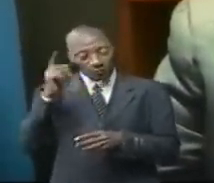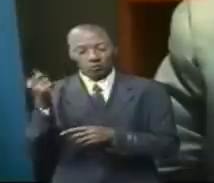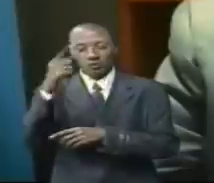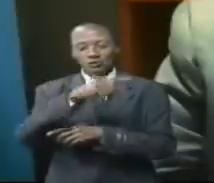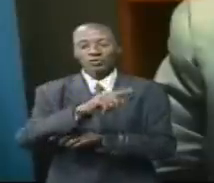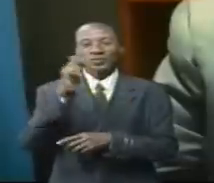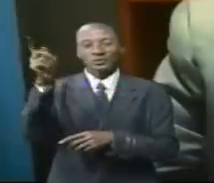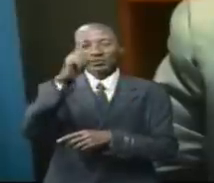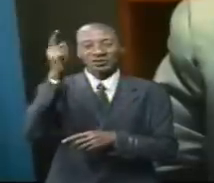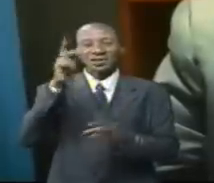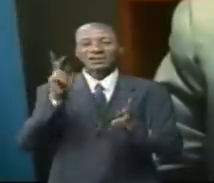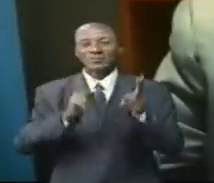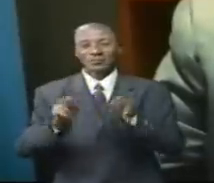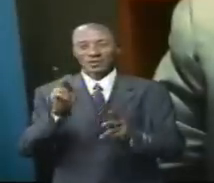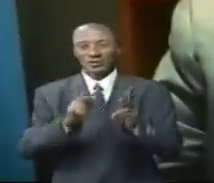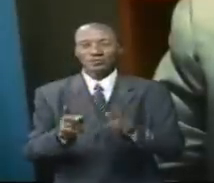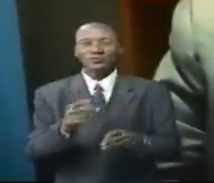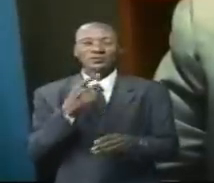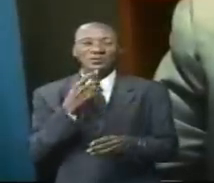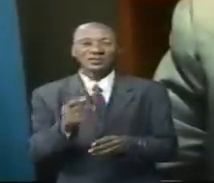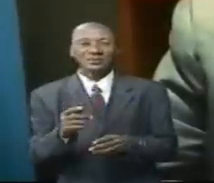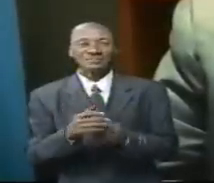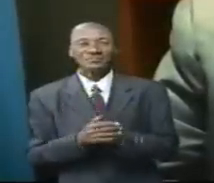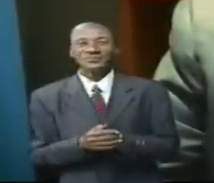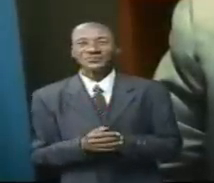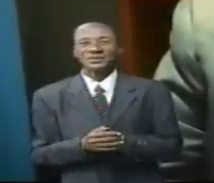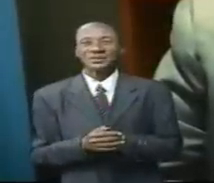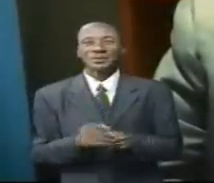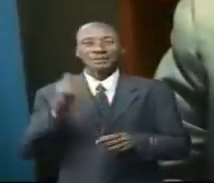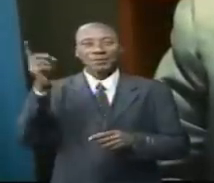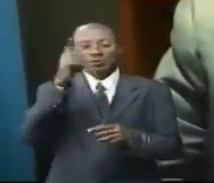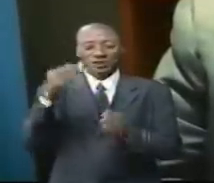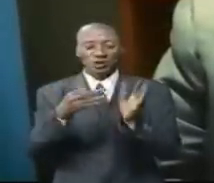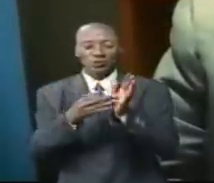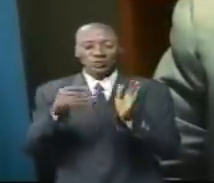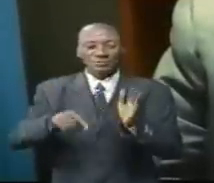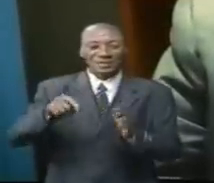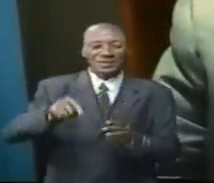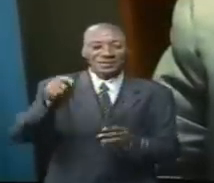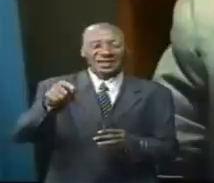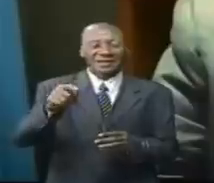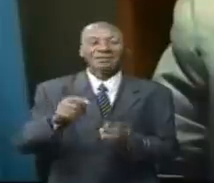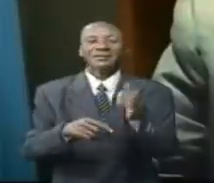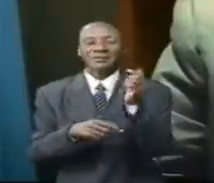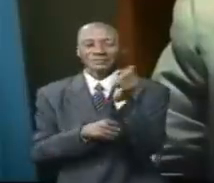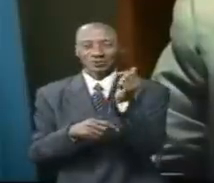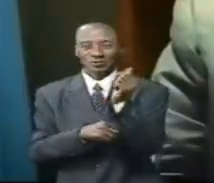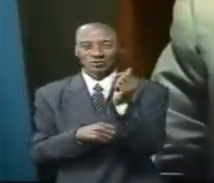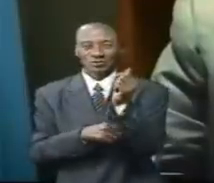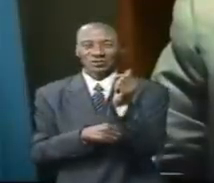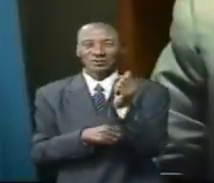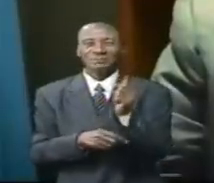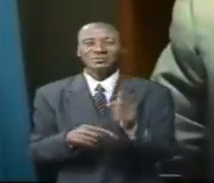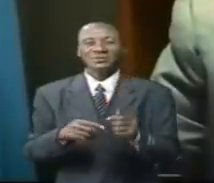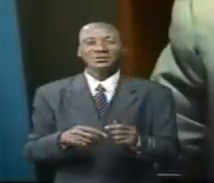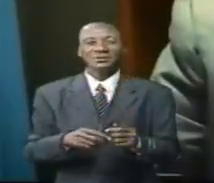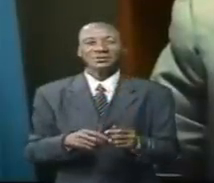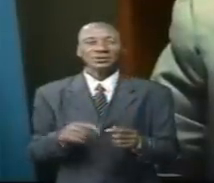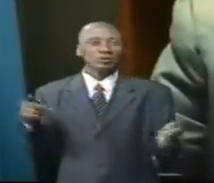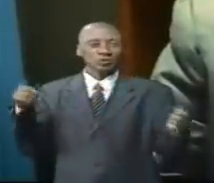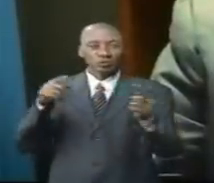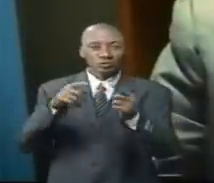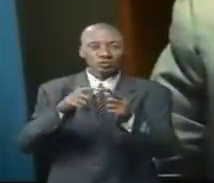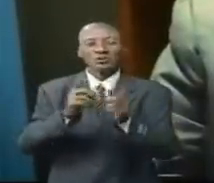est un monde de 8 milliards d'habitants vers un avenir résilient, exploiter les